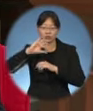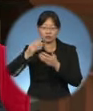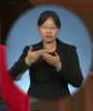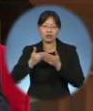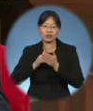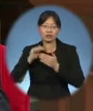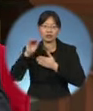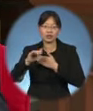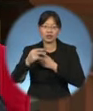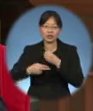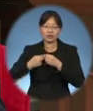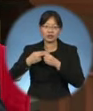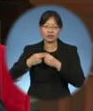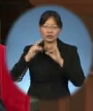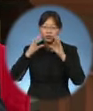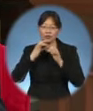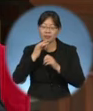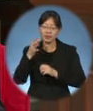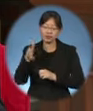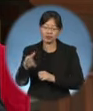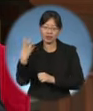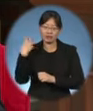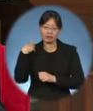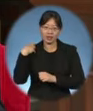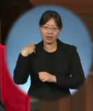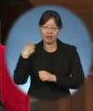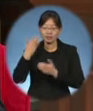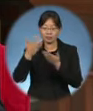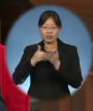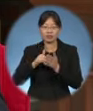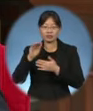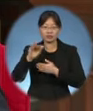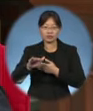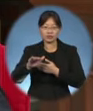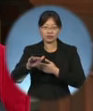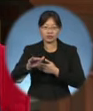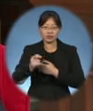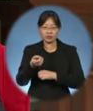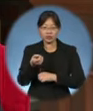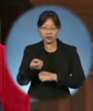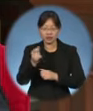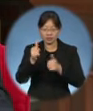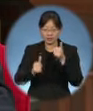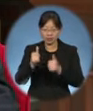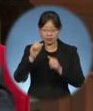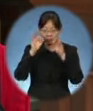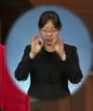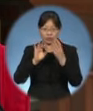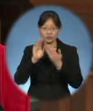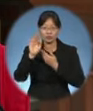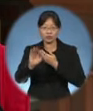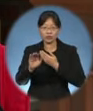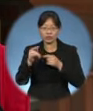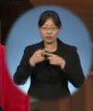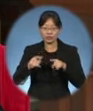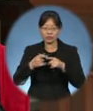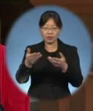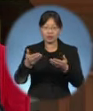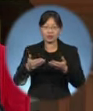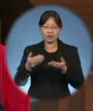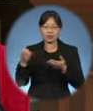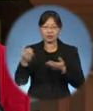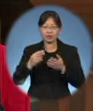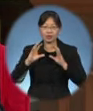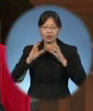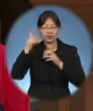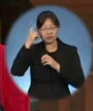이제 소아만 전담해서 하는 것이죠. 그걸 받고 나면 소정의 시험을 통해서 평가를 받고 그리고